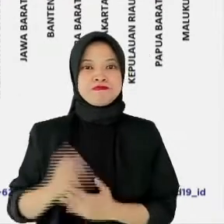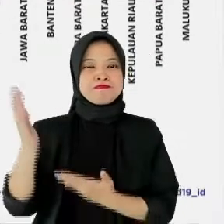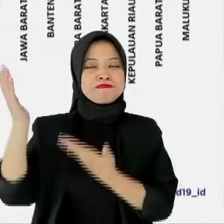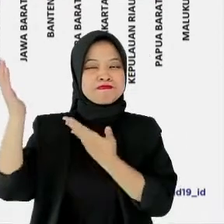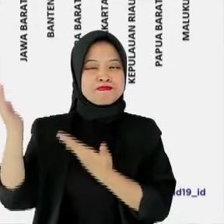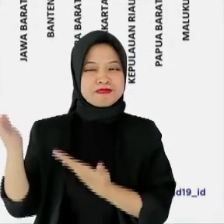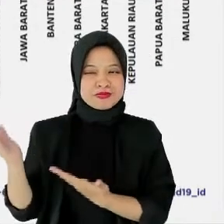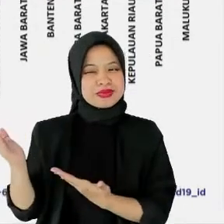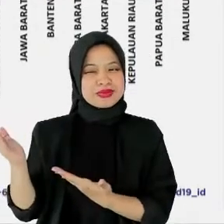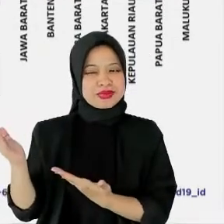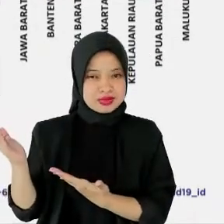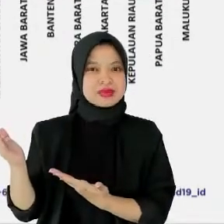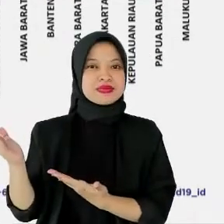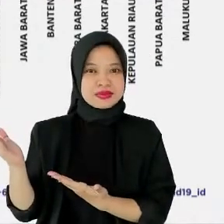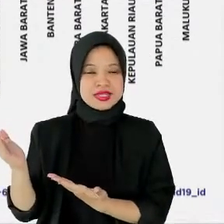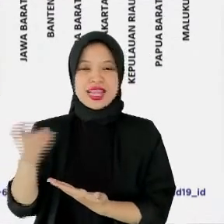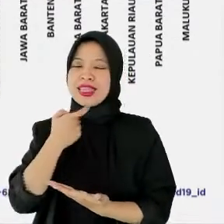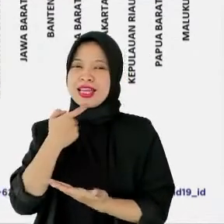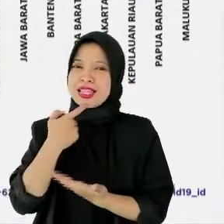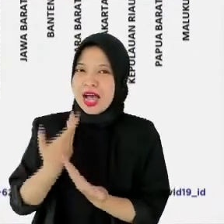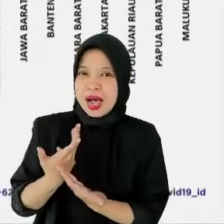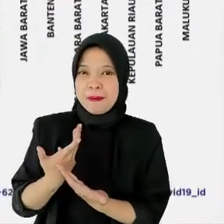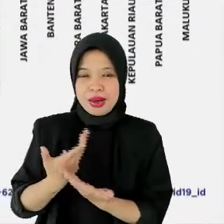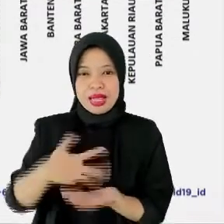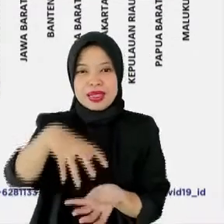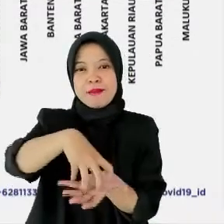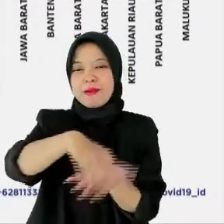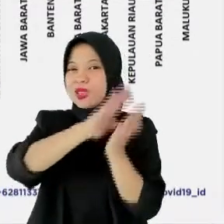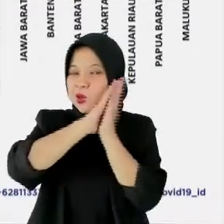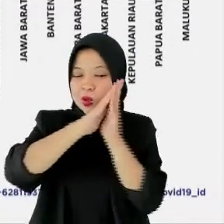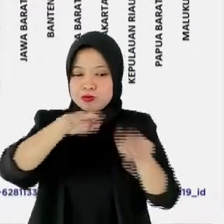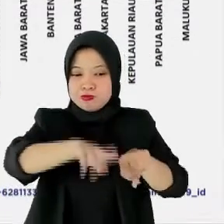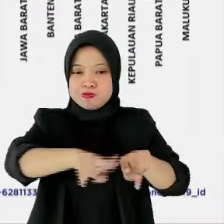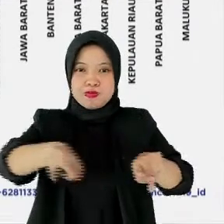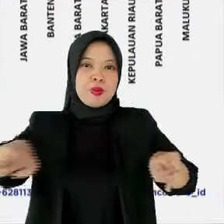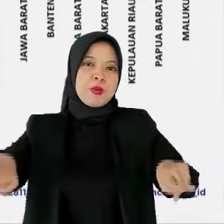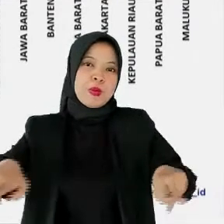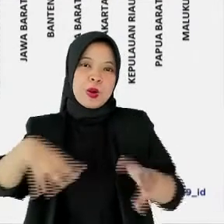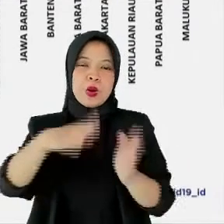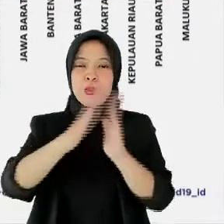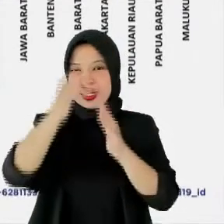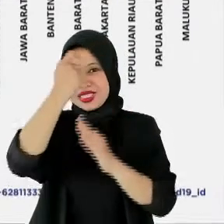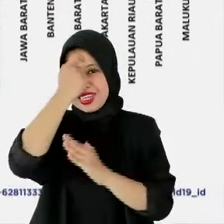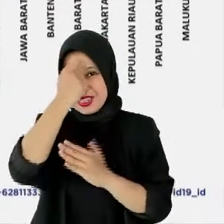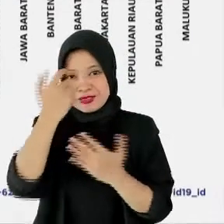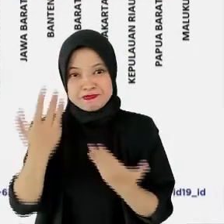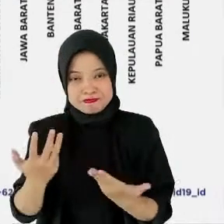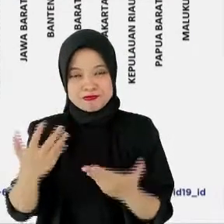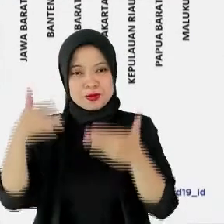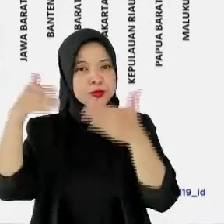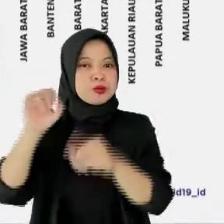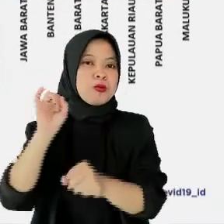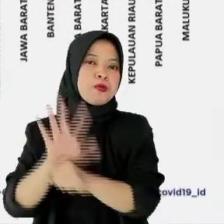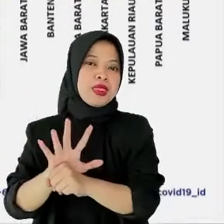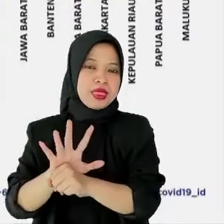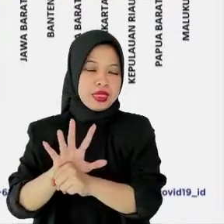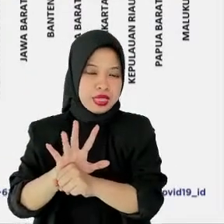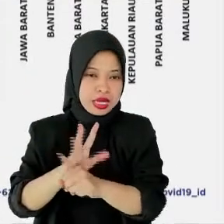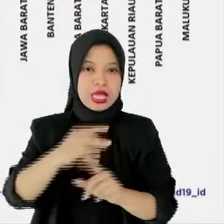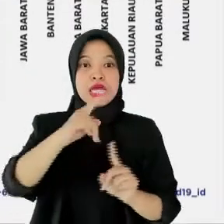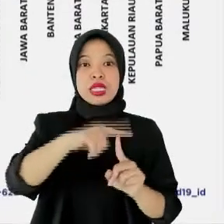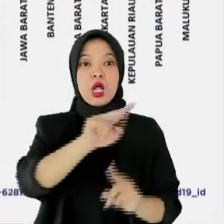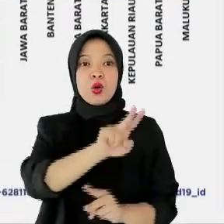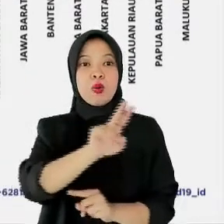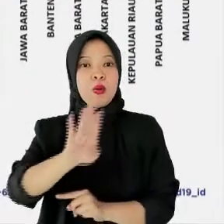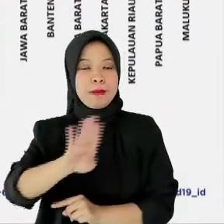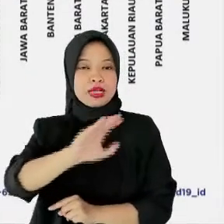Dr. Lula terkait dengan angka keterpakaian tempat tidur di rumah sakit rujukan. Jadi kalau tadi kita sudah lihat memang sudah dari puncak tanggal